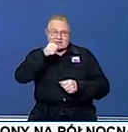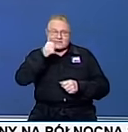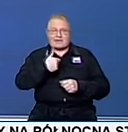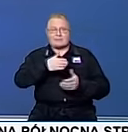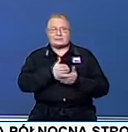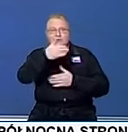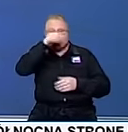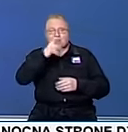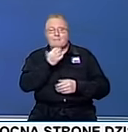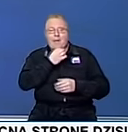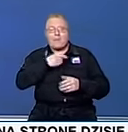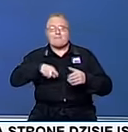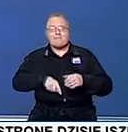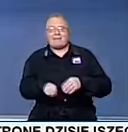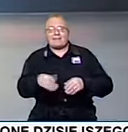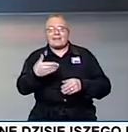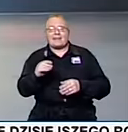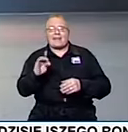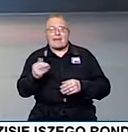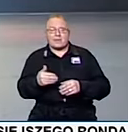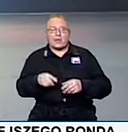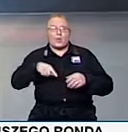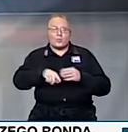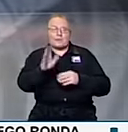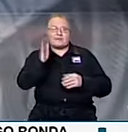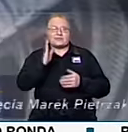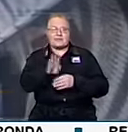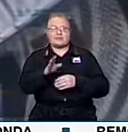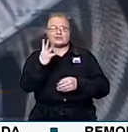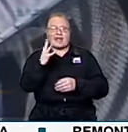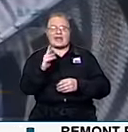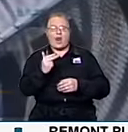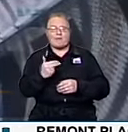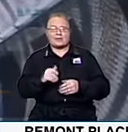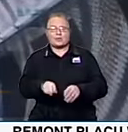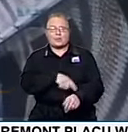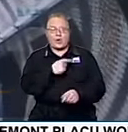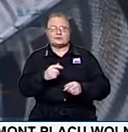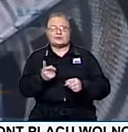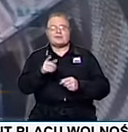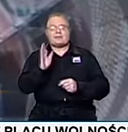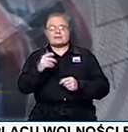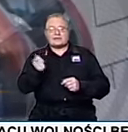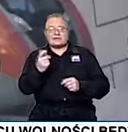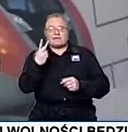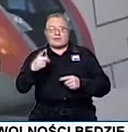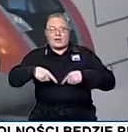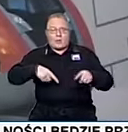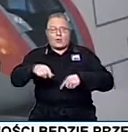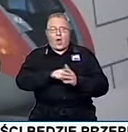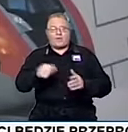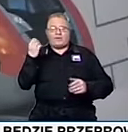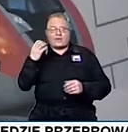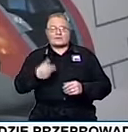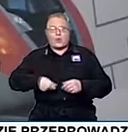metrem. Monika Aleksandrzak. Tunel będzie miał ponad 4 km długości. Pociągi będą jeździły w dwóch kierunkach, od